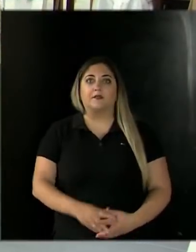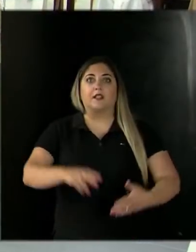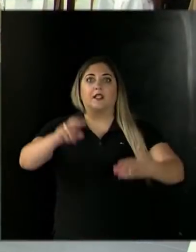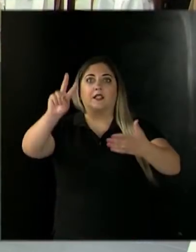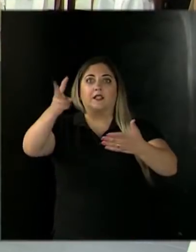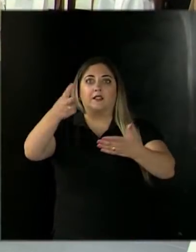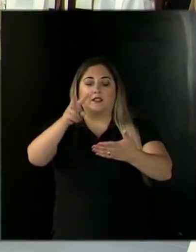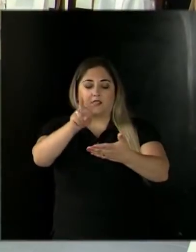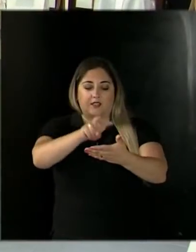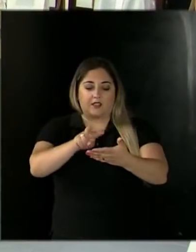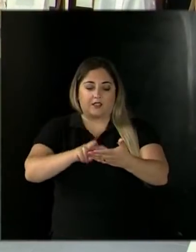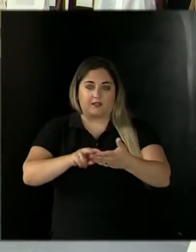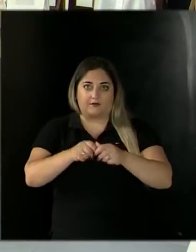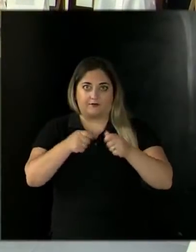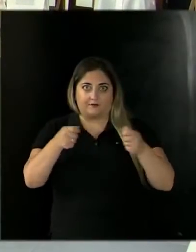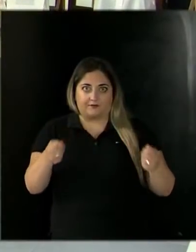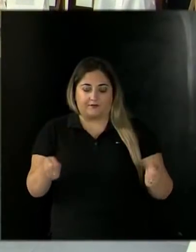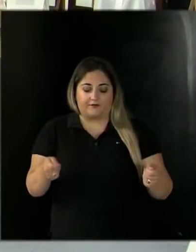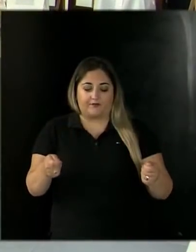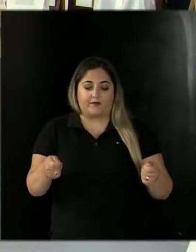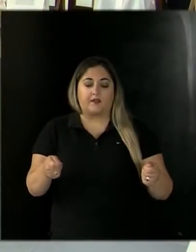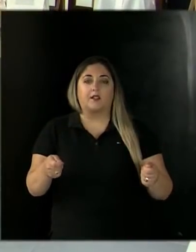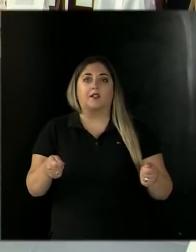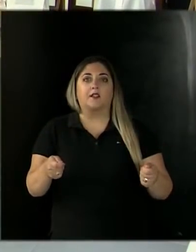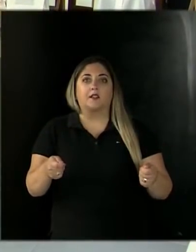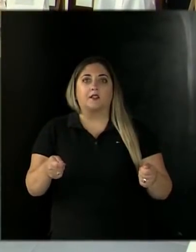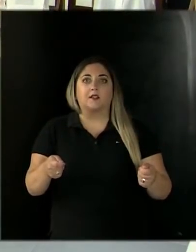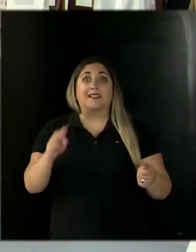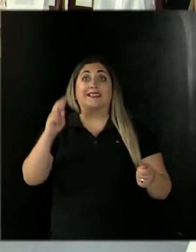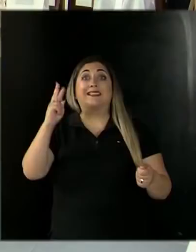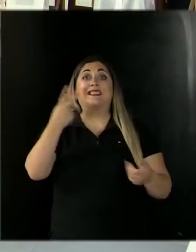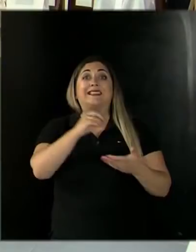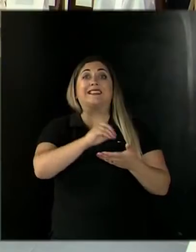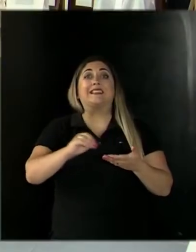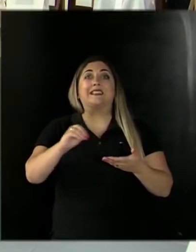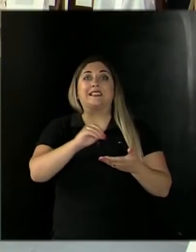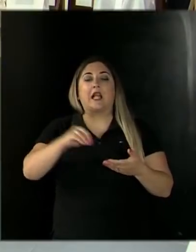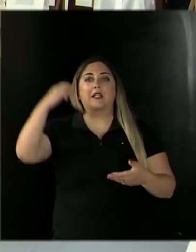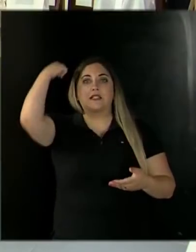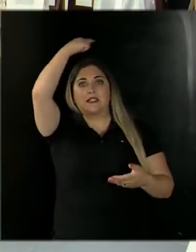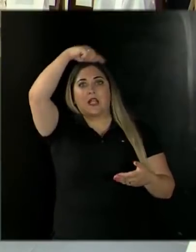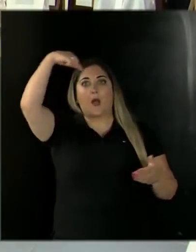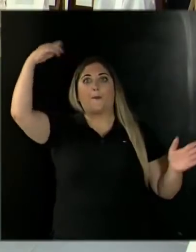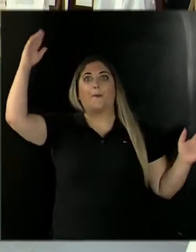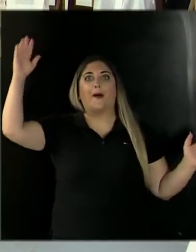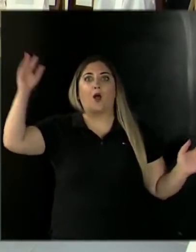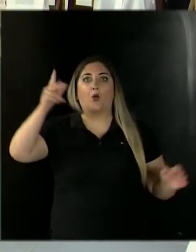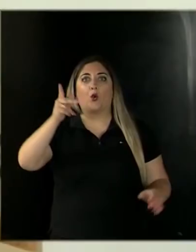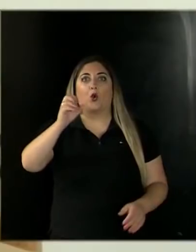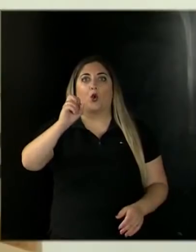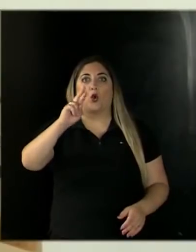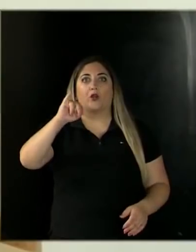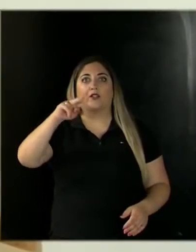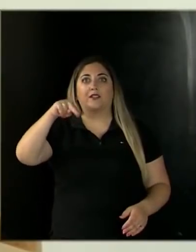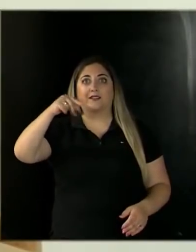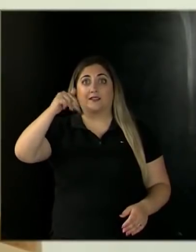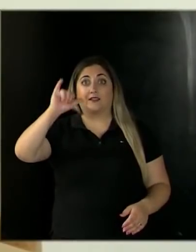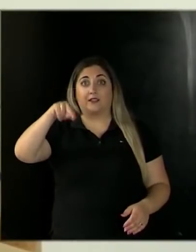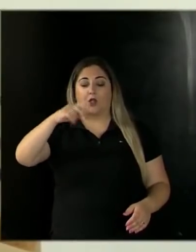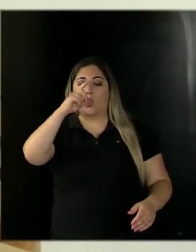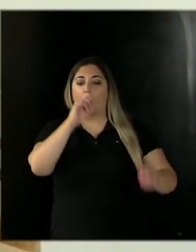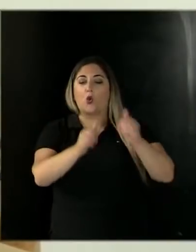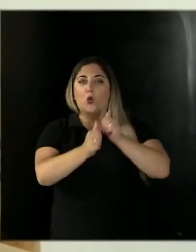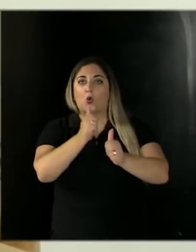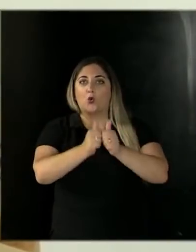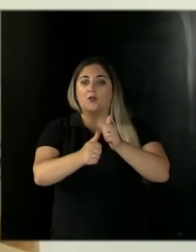It-tieni qari. Qari mit-tieni ittra ta' San Pawlu Apostolu lill-Korinti. Ħuti,